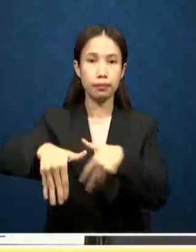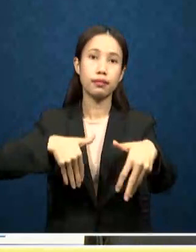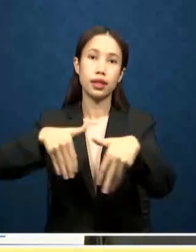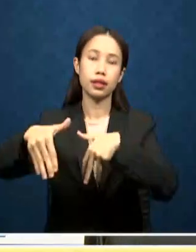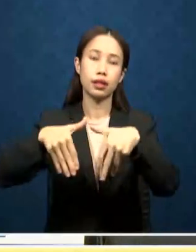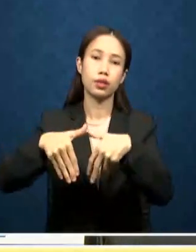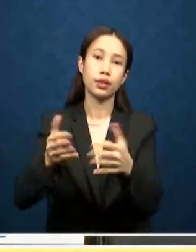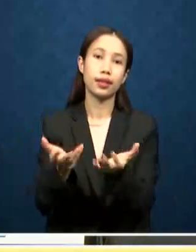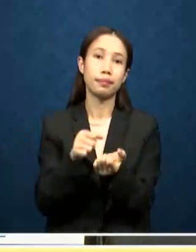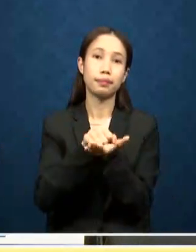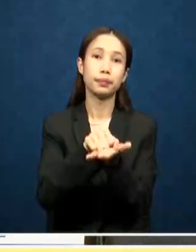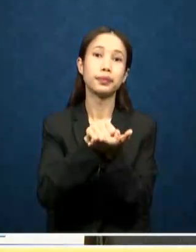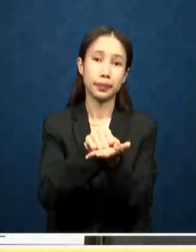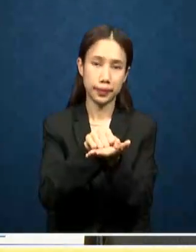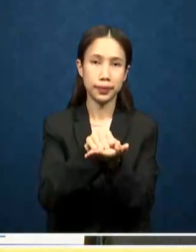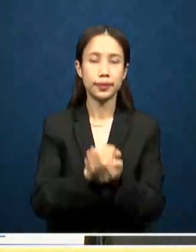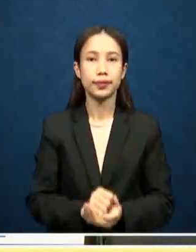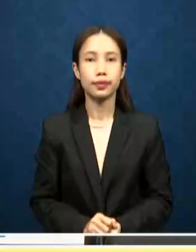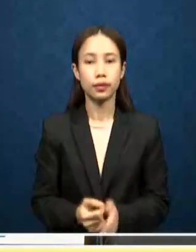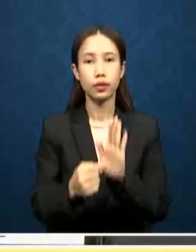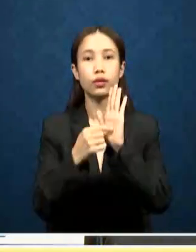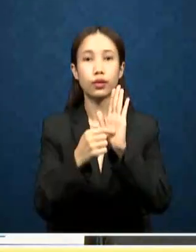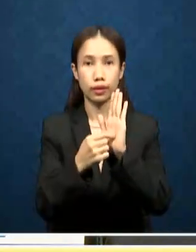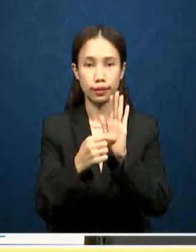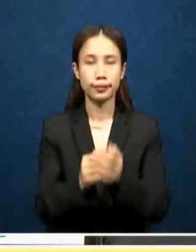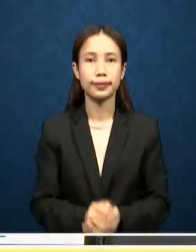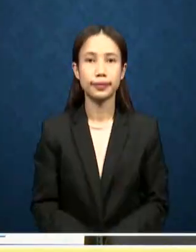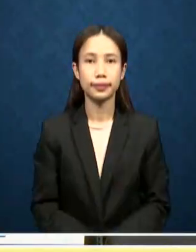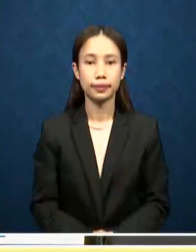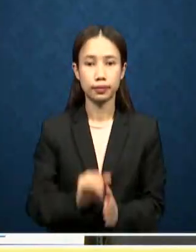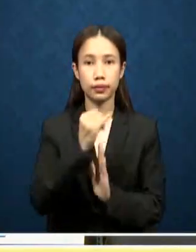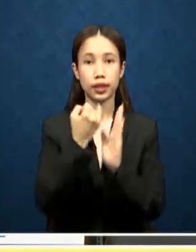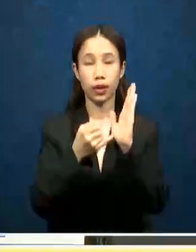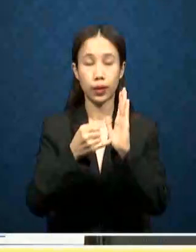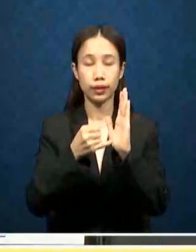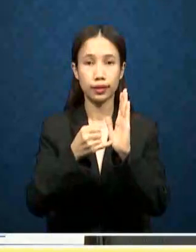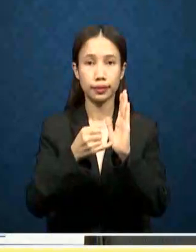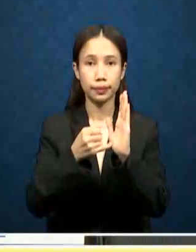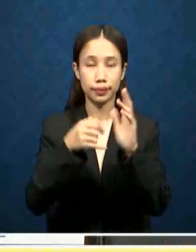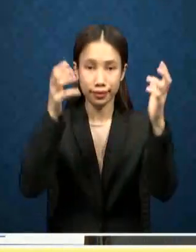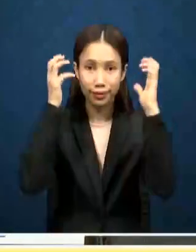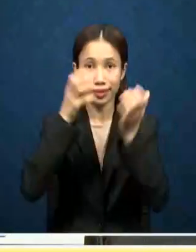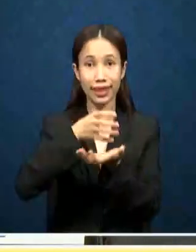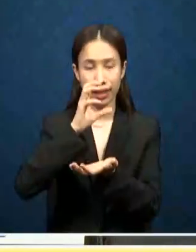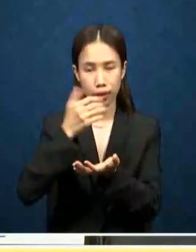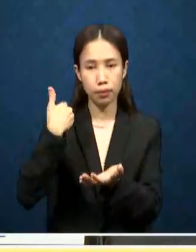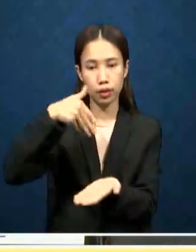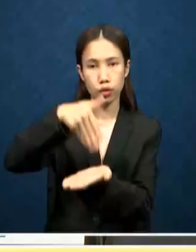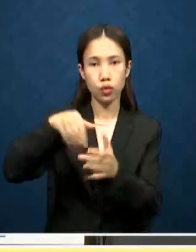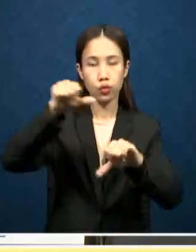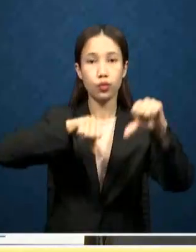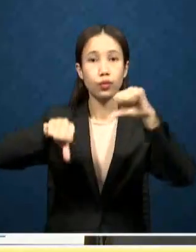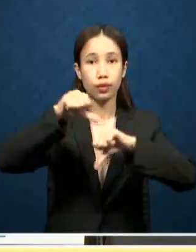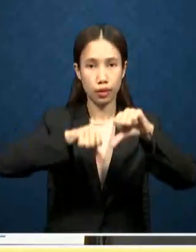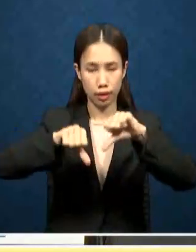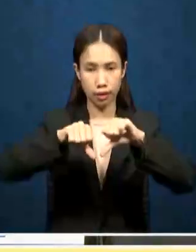ใช้บริการผมยกตัวอย่างเช่นจังหวัดสระแก้วมีศูนย์วิทย์